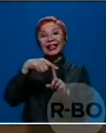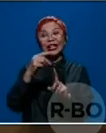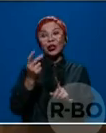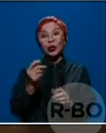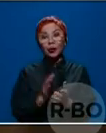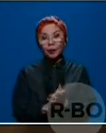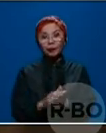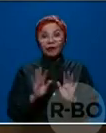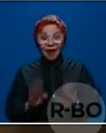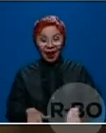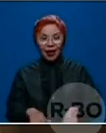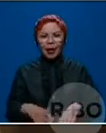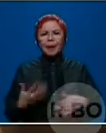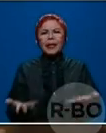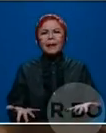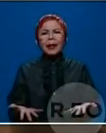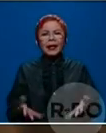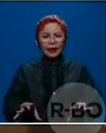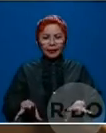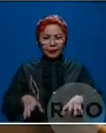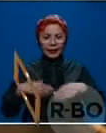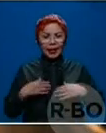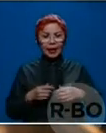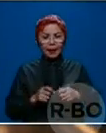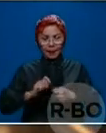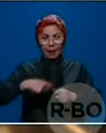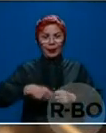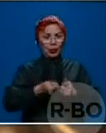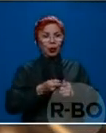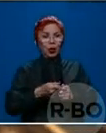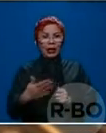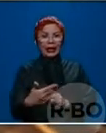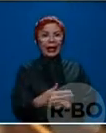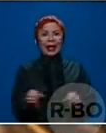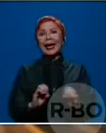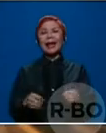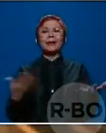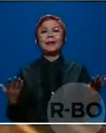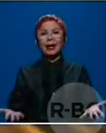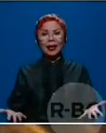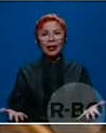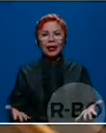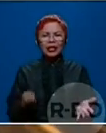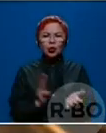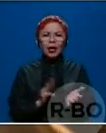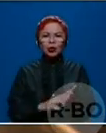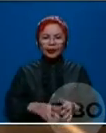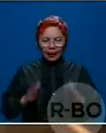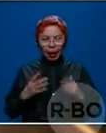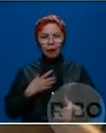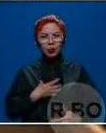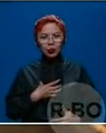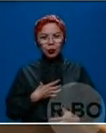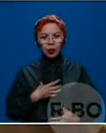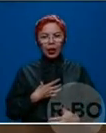bagaimana mereka bisa apa memegang kail kalau untuk ngambil ikannya pun tidak bisa ini adalah masalah kemanusiaan jangan